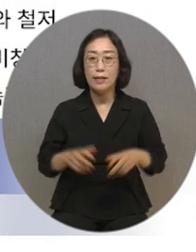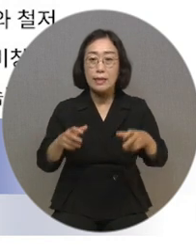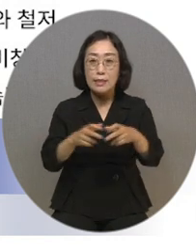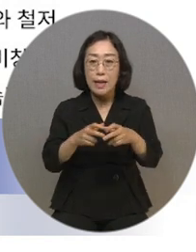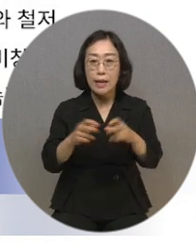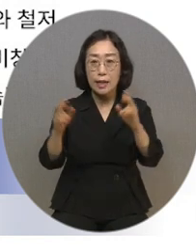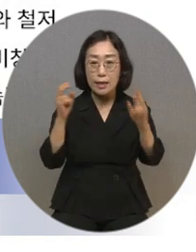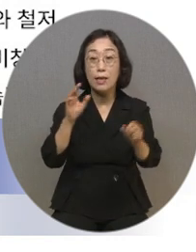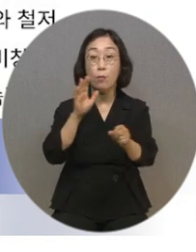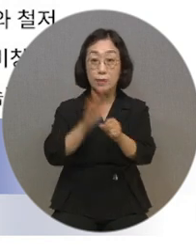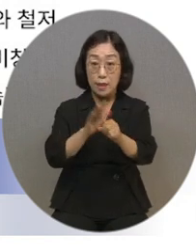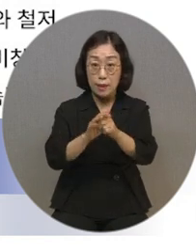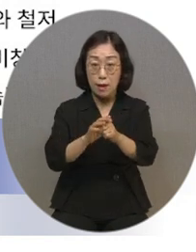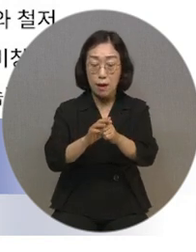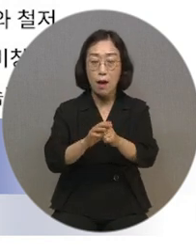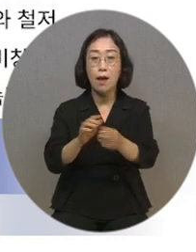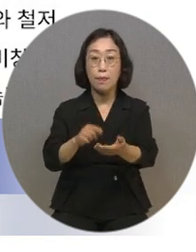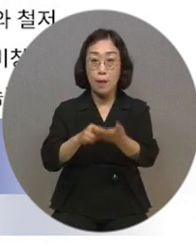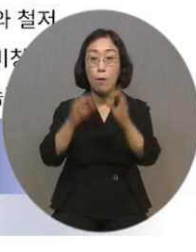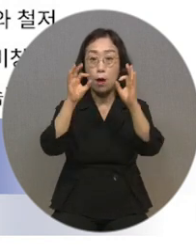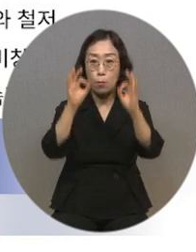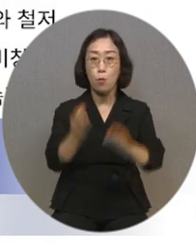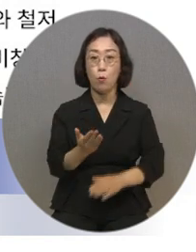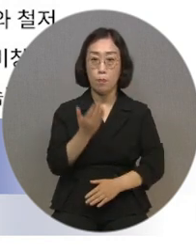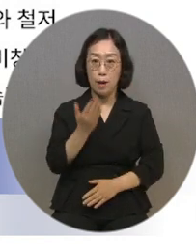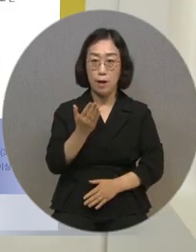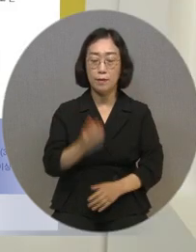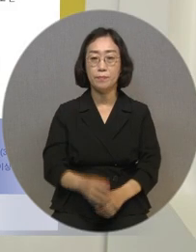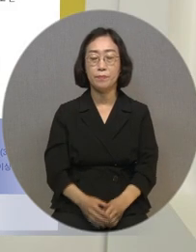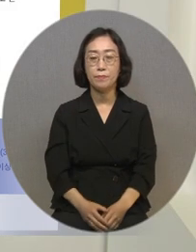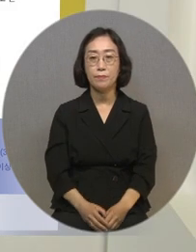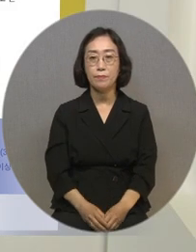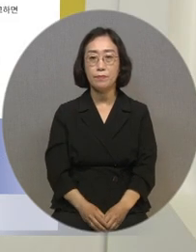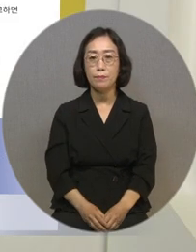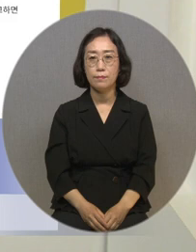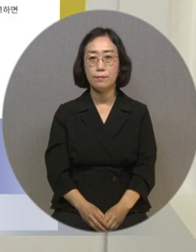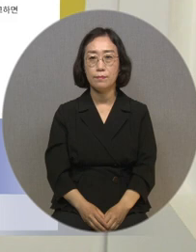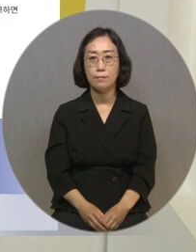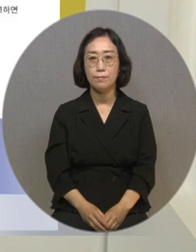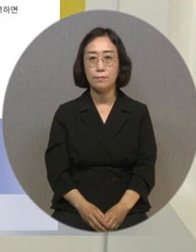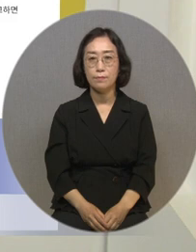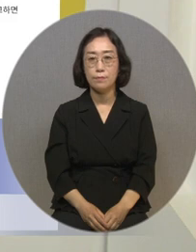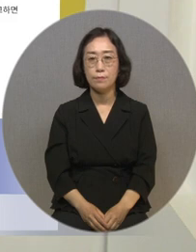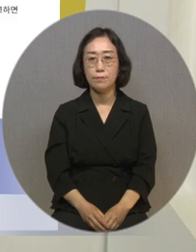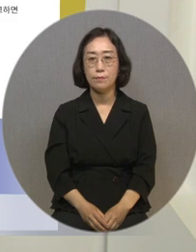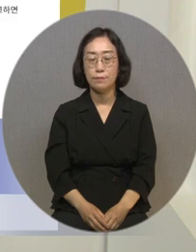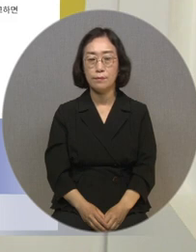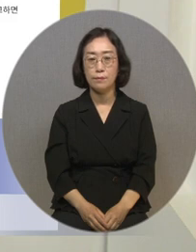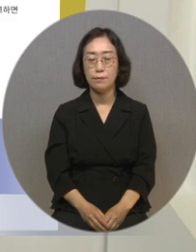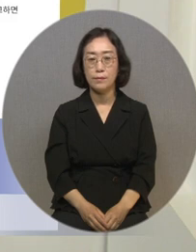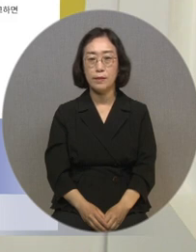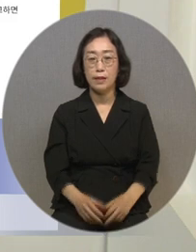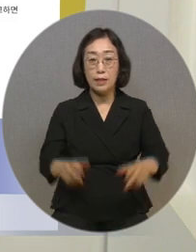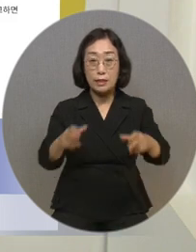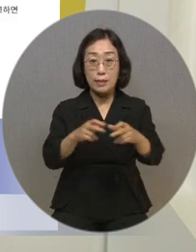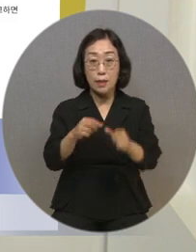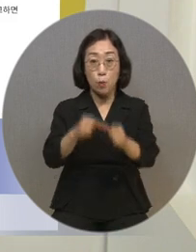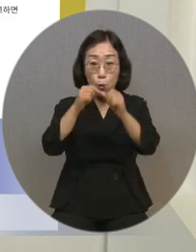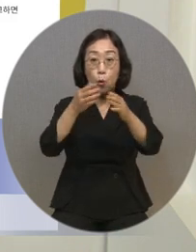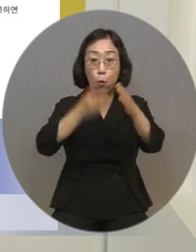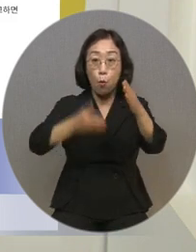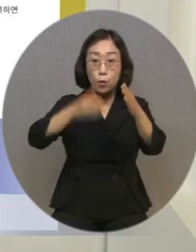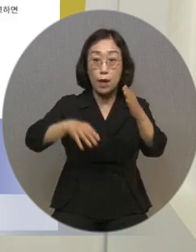종합지원 센터에서 확인할 수 있습니다 다음 뉴스입니다 한국 장애인 고용 공단이